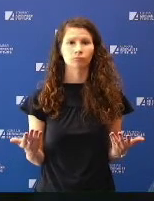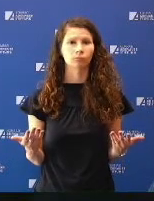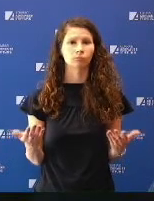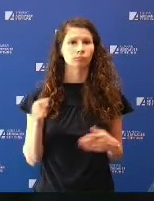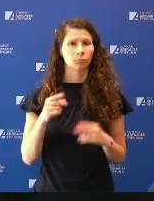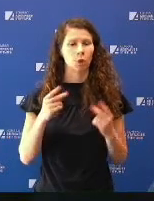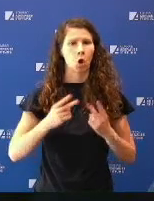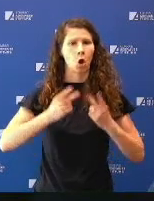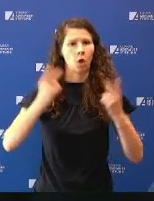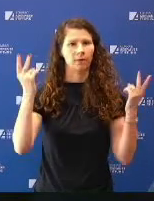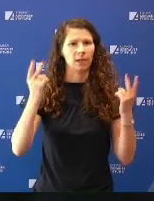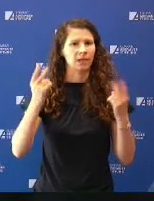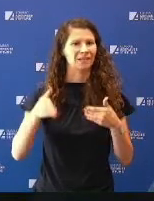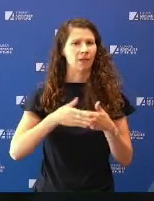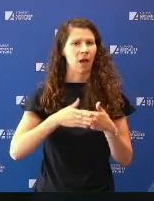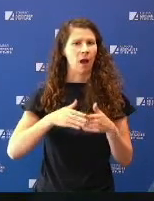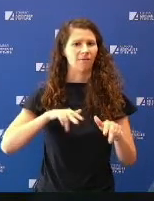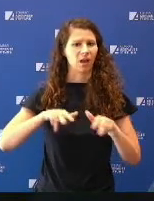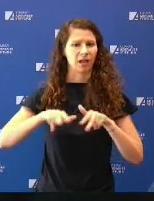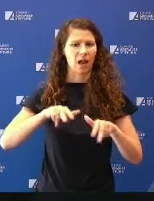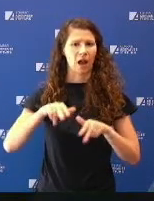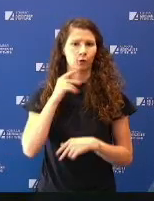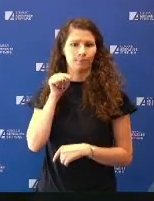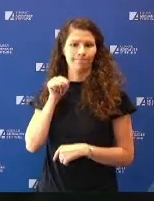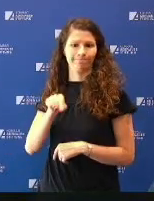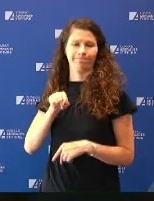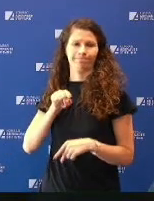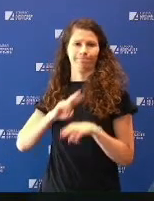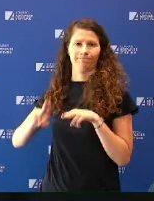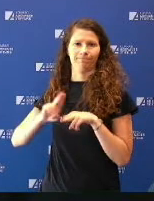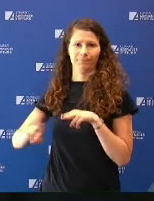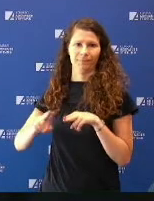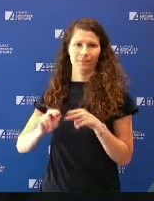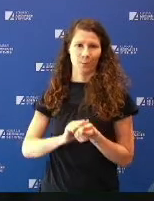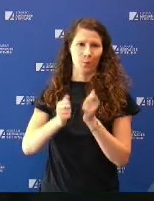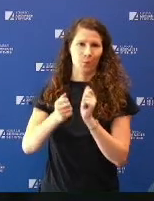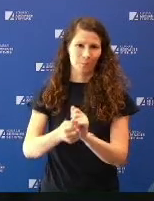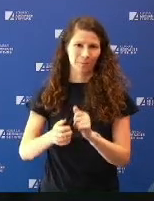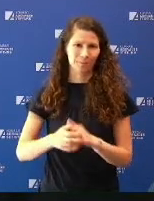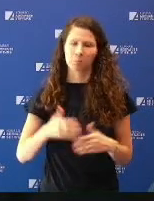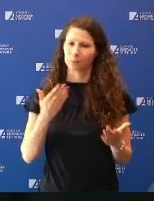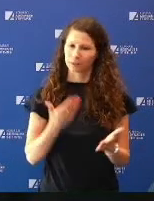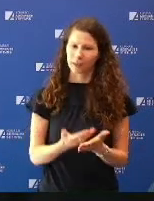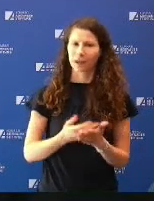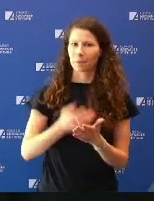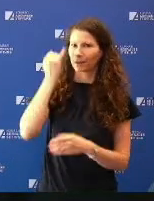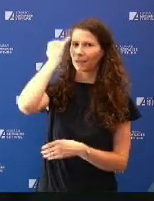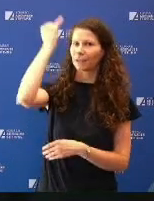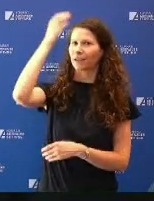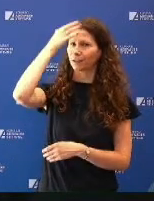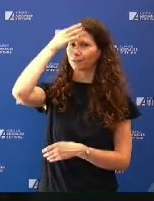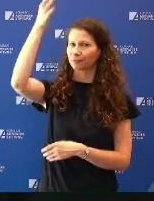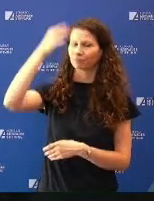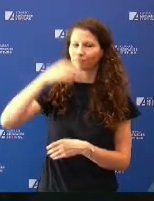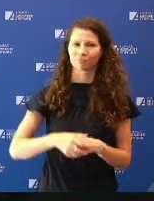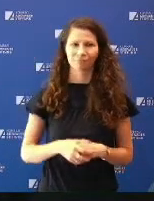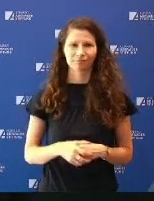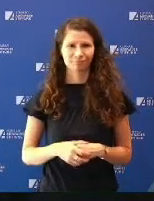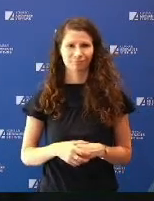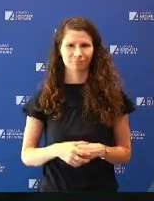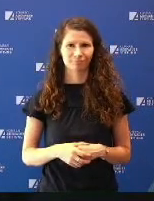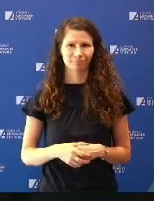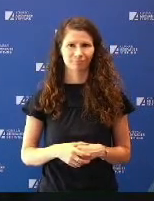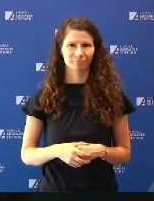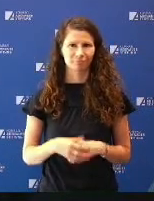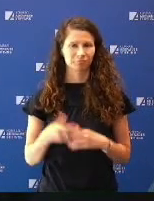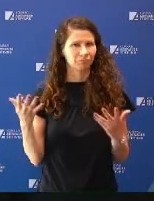den öffentlichen Nahverkehr sozusagen auch mal anzugehen. Und genau, so kam es zu der Idee sozusagen.